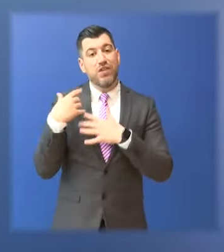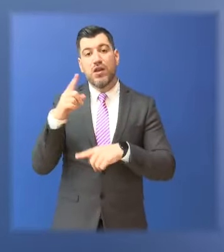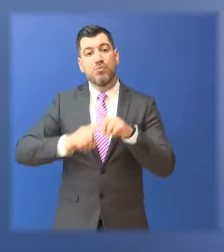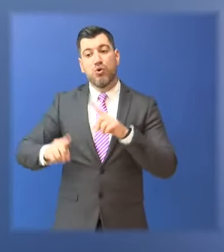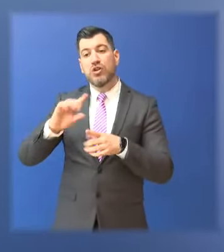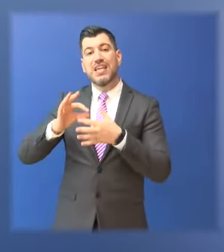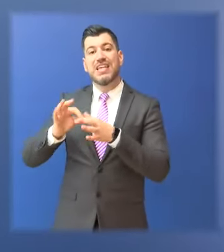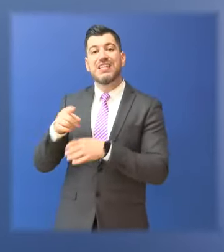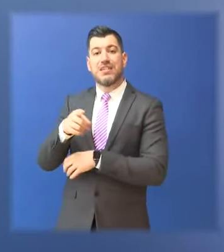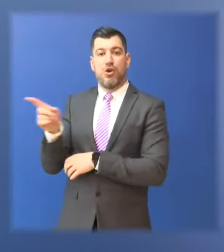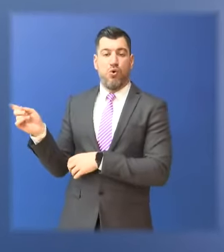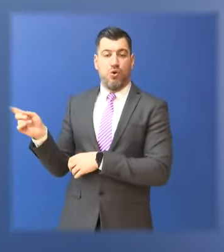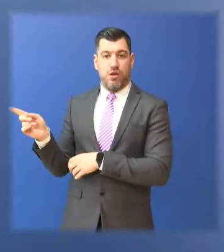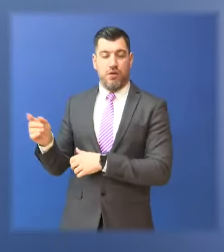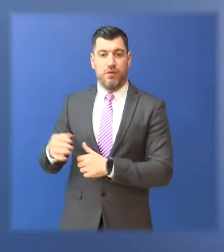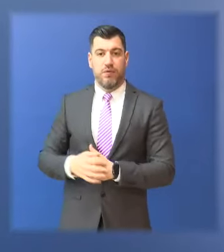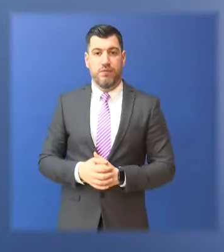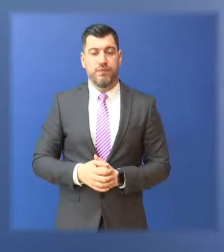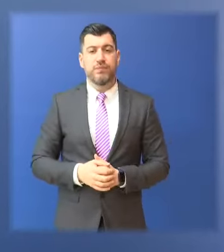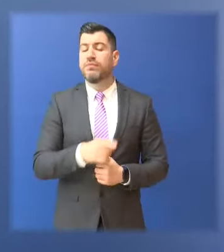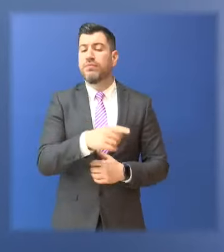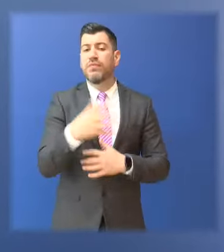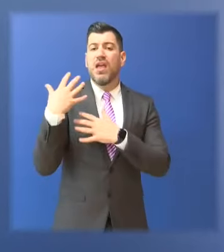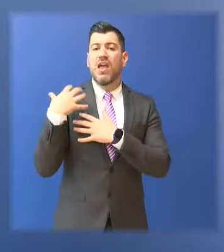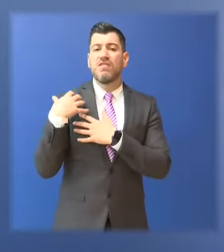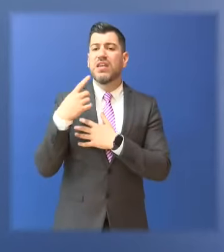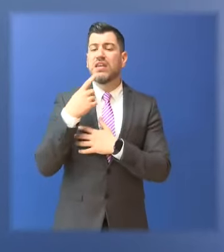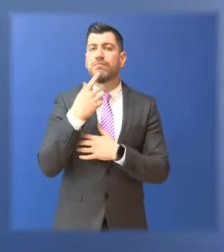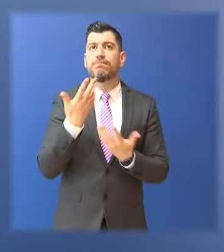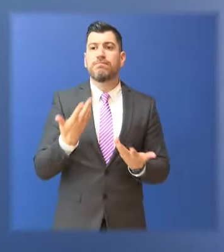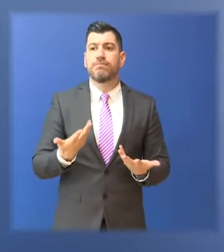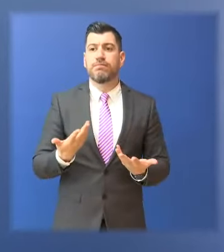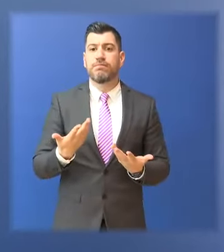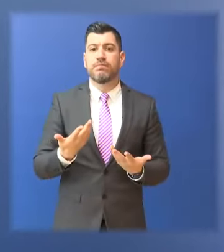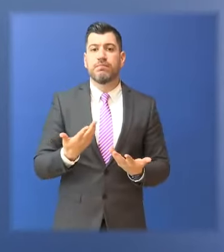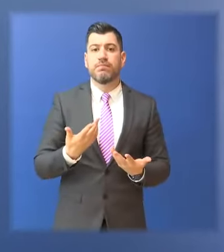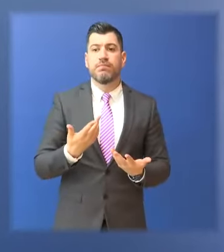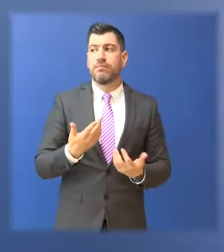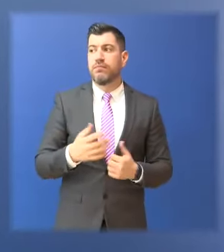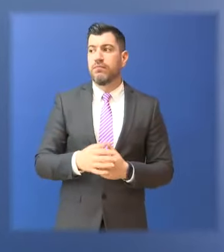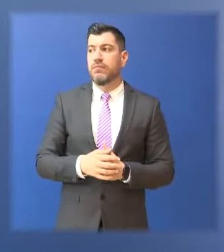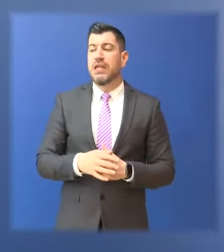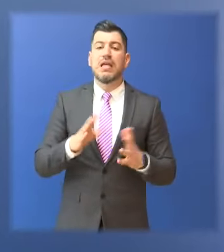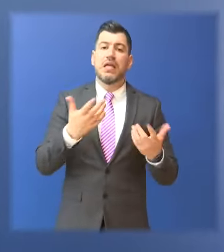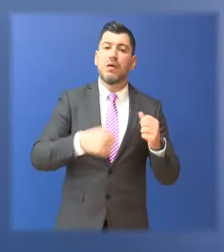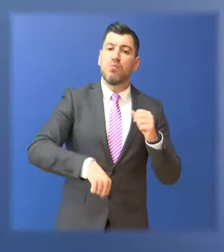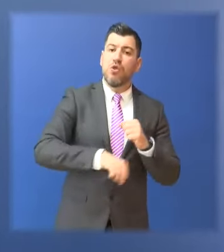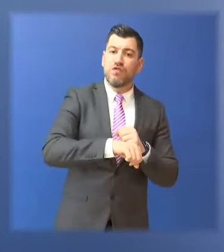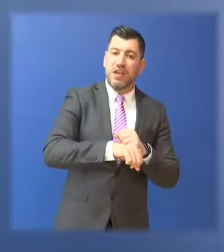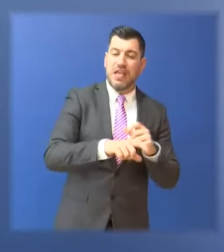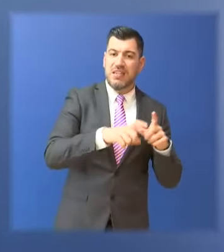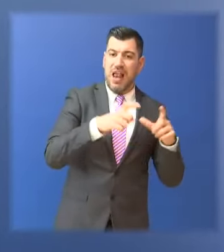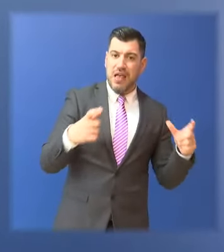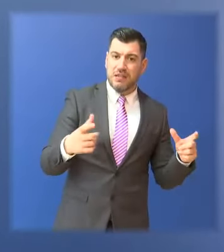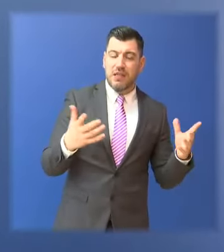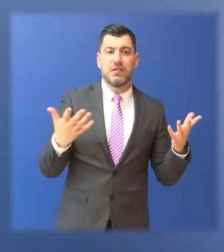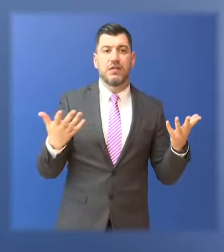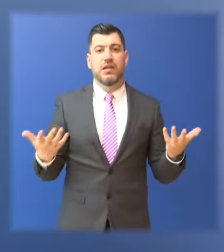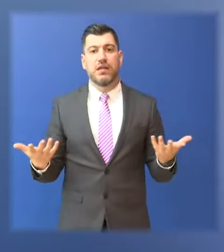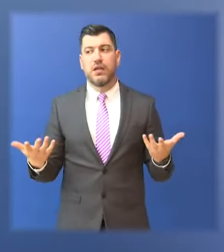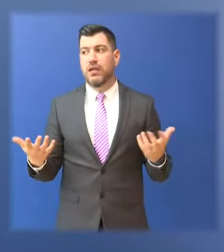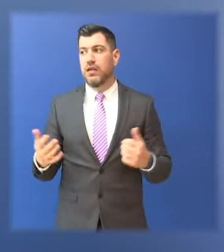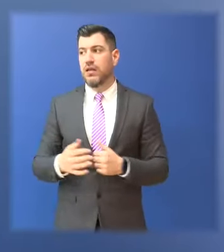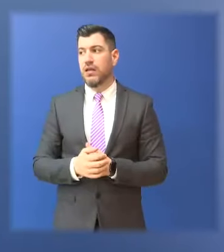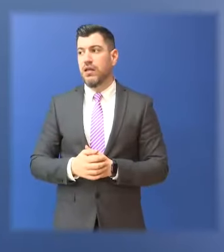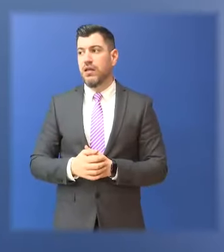το γεγονός ότι μιλάμε για κάποιες ανώνυμες είτε ποδοσφαιρικές είτε καλαθοσφαιρικές είτε και σε επίπεδο πετοσφαίρους